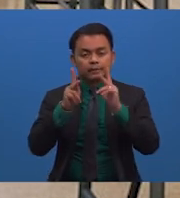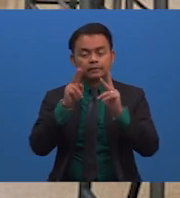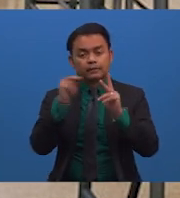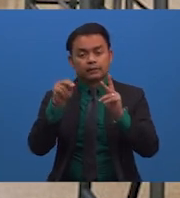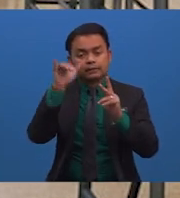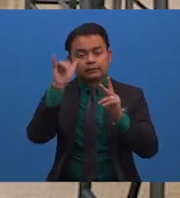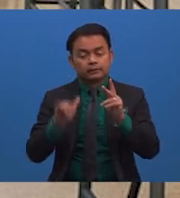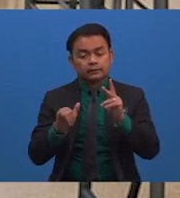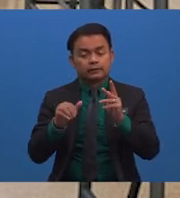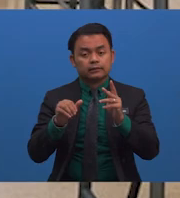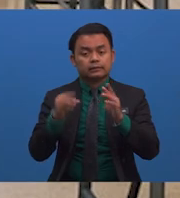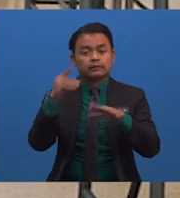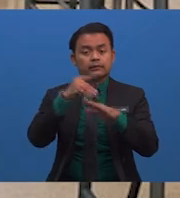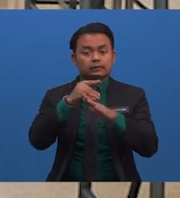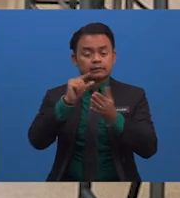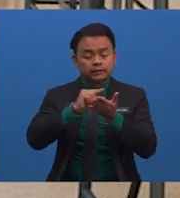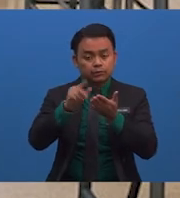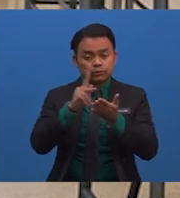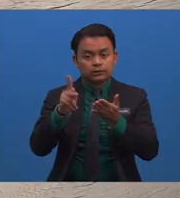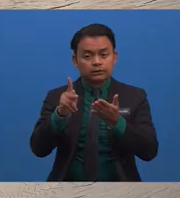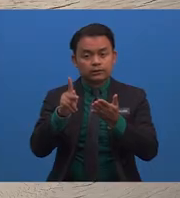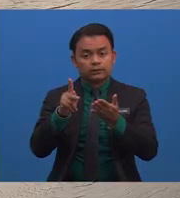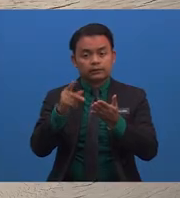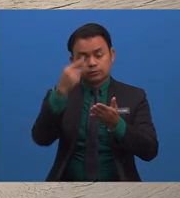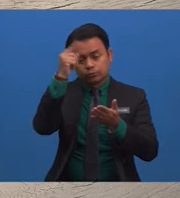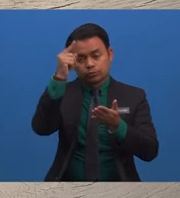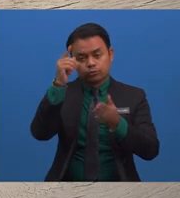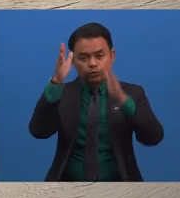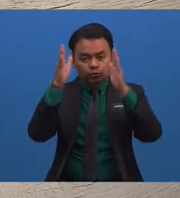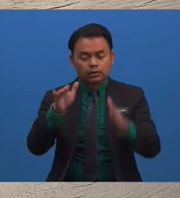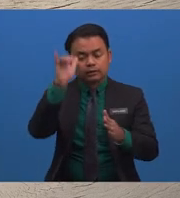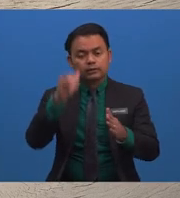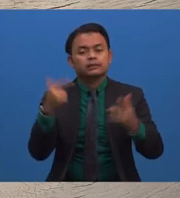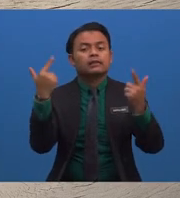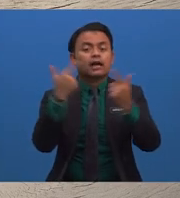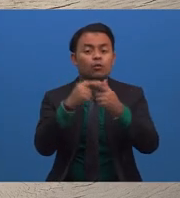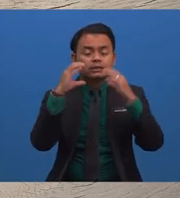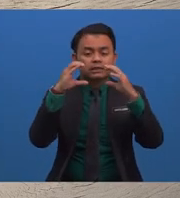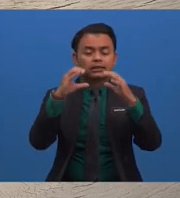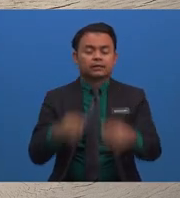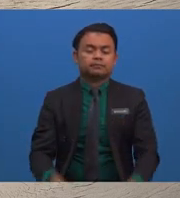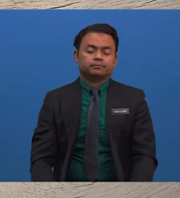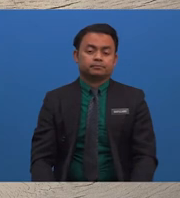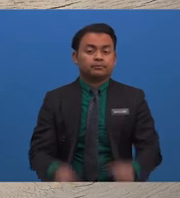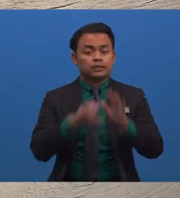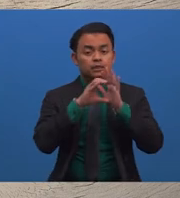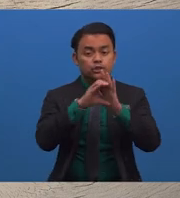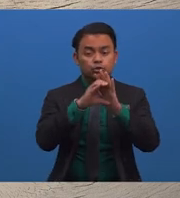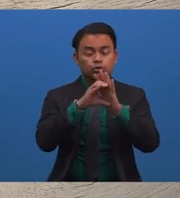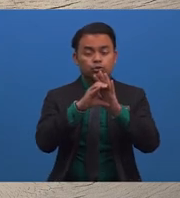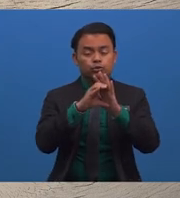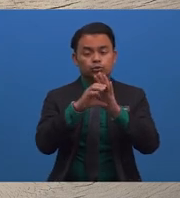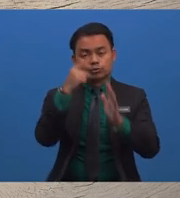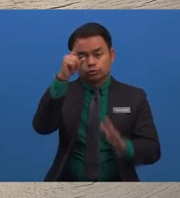orang yang dilawan bercakap. Contoh kata ganti diri orang kedua tunggal